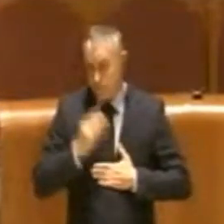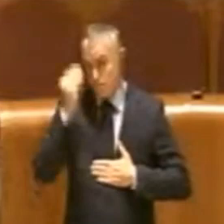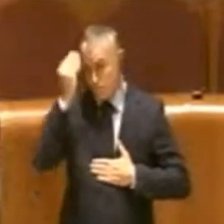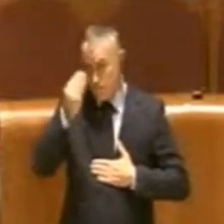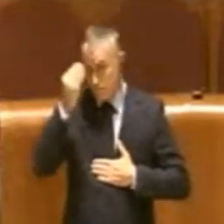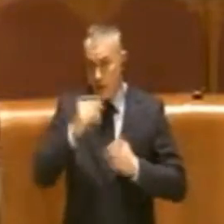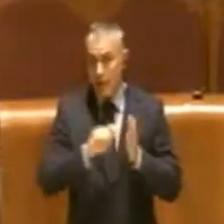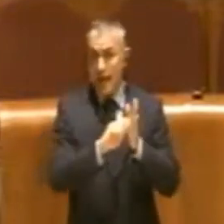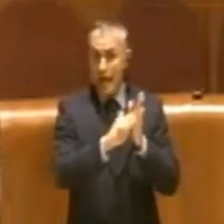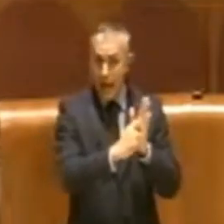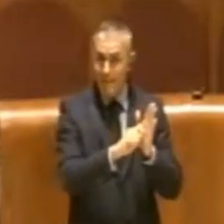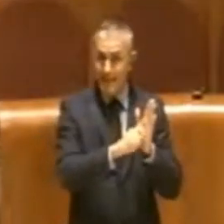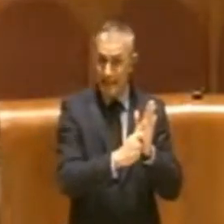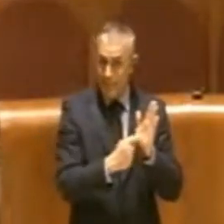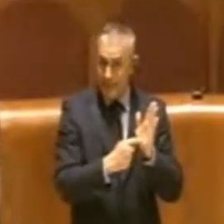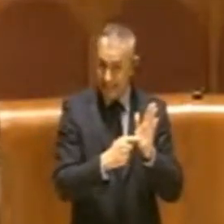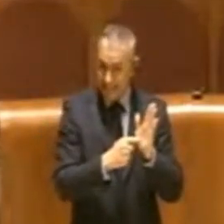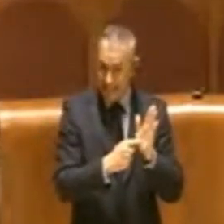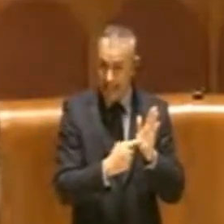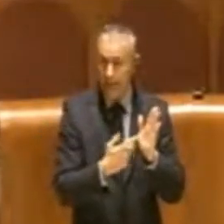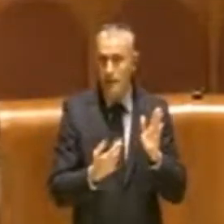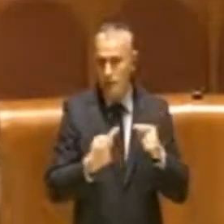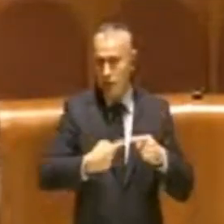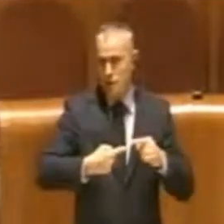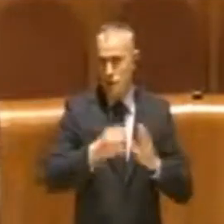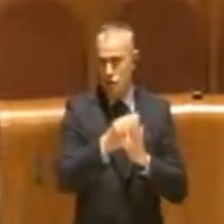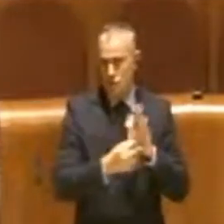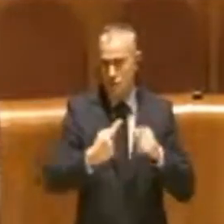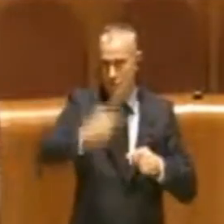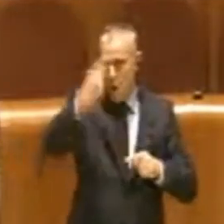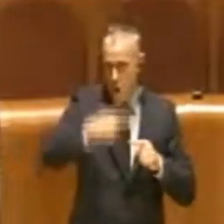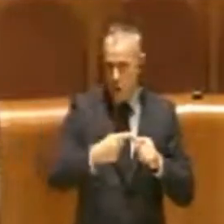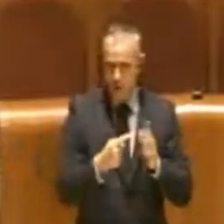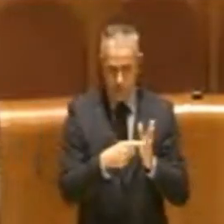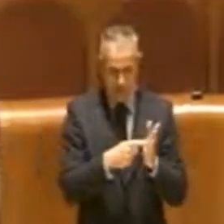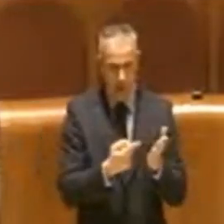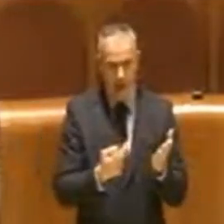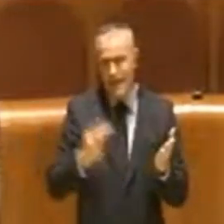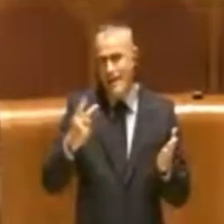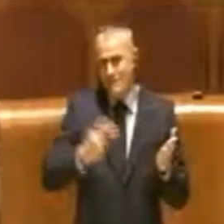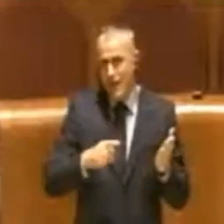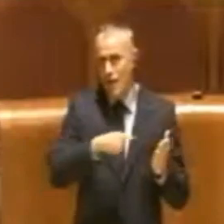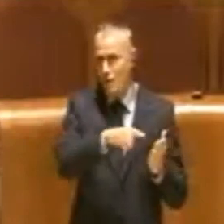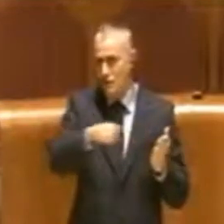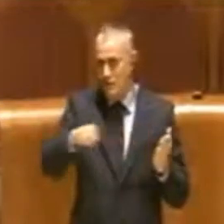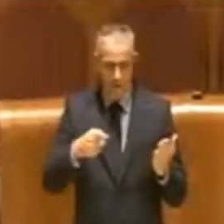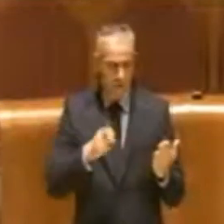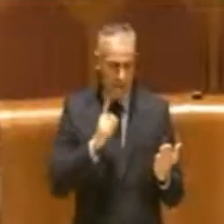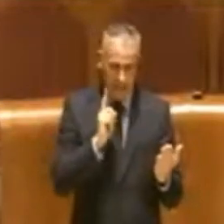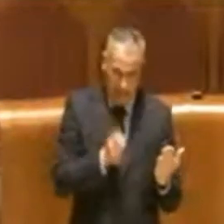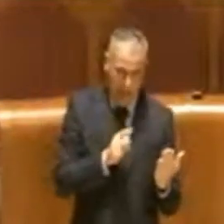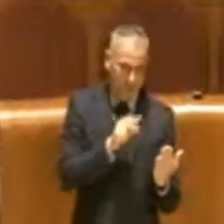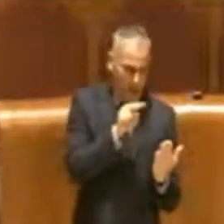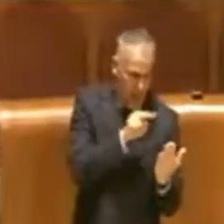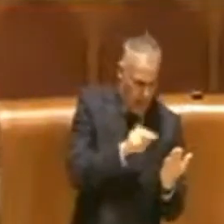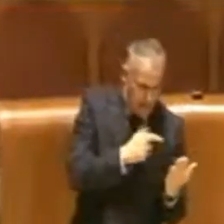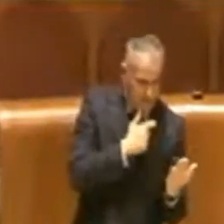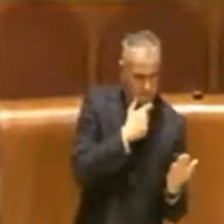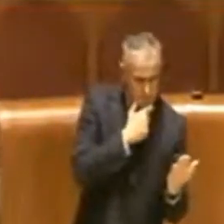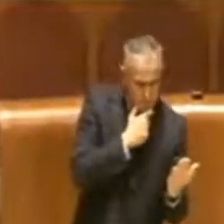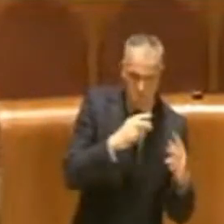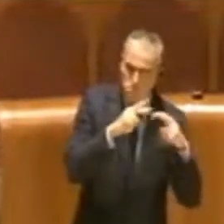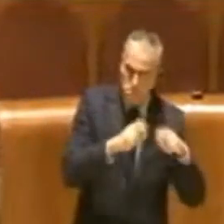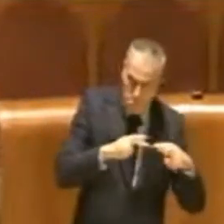gli emendamenti o gli ordini del giorno, ovviamente poi comprendo anche, vanno letti, vanno approfonditi, ne